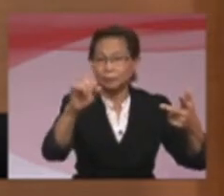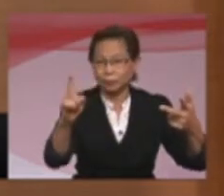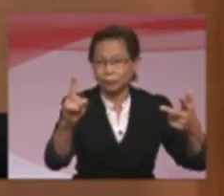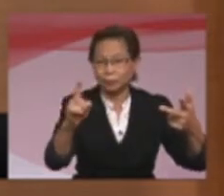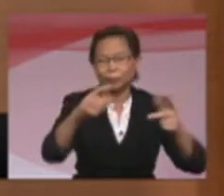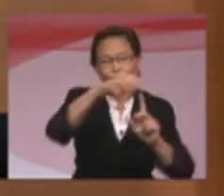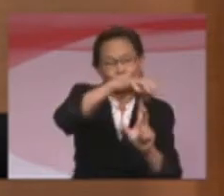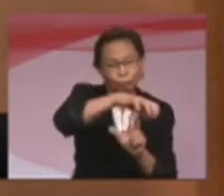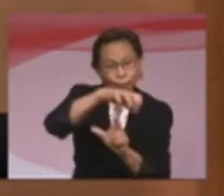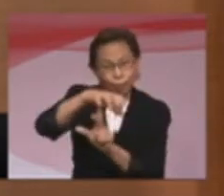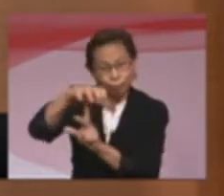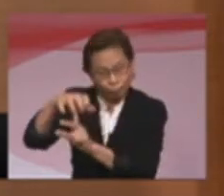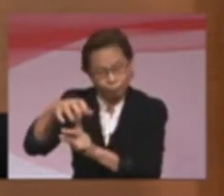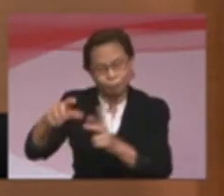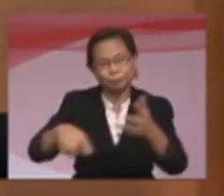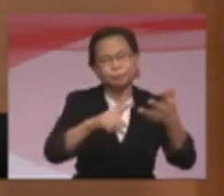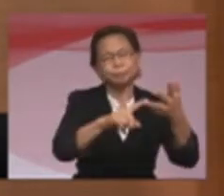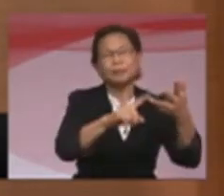1,981 penjaja,